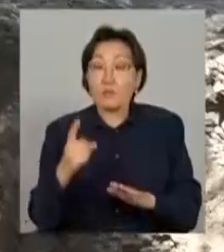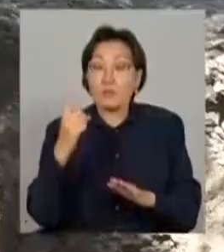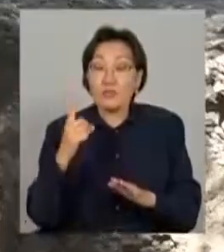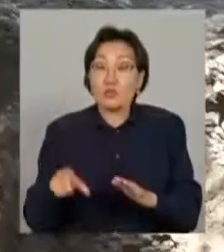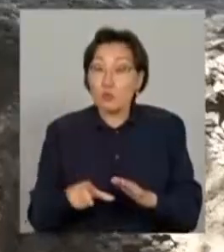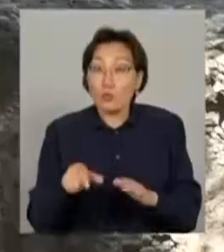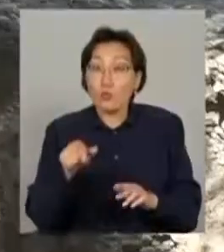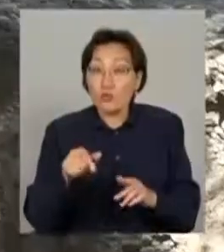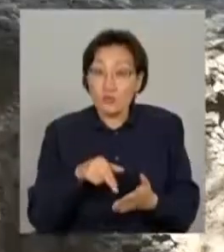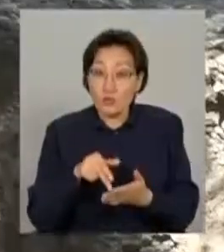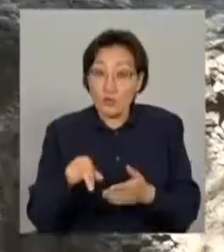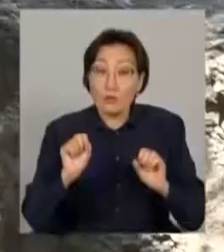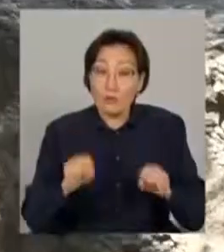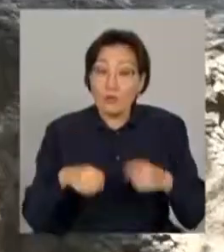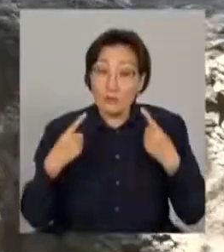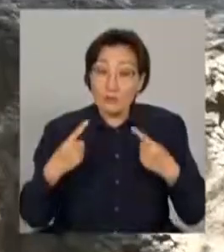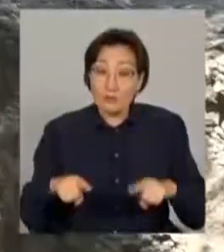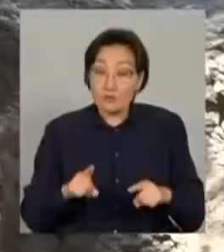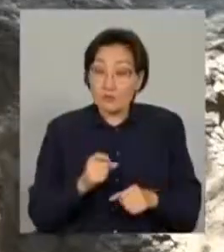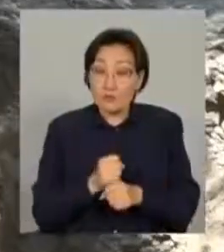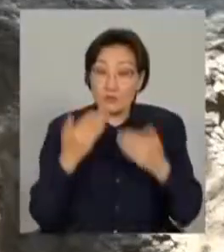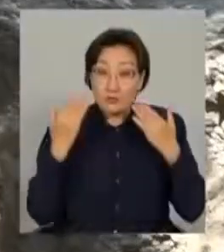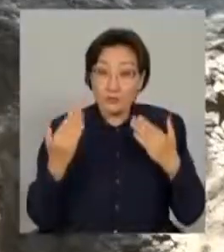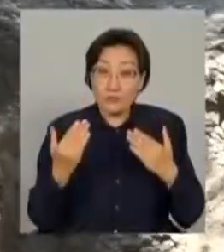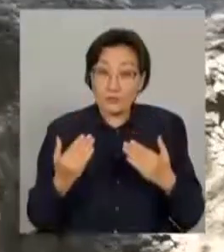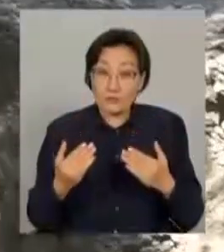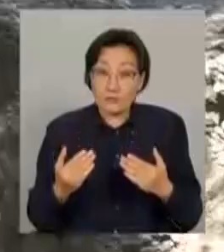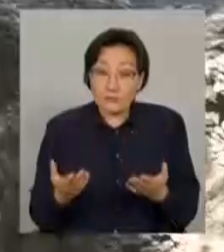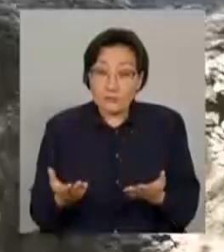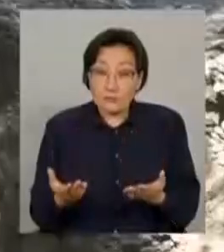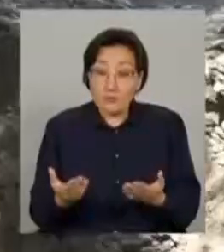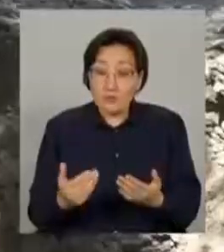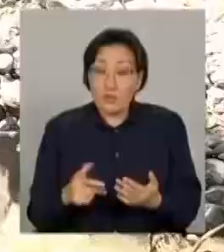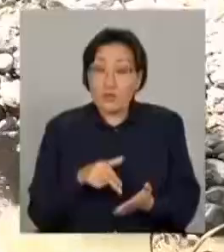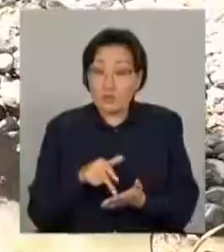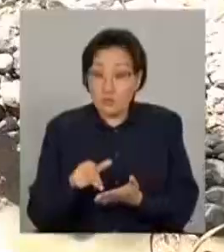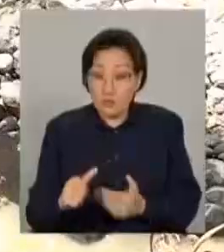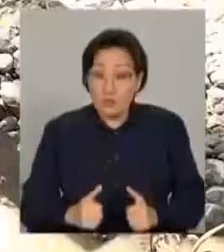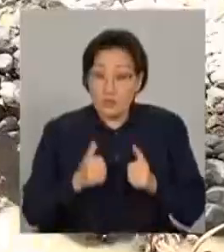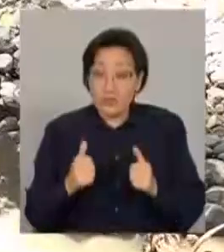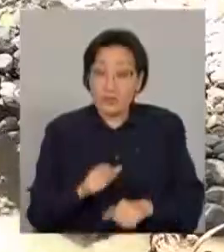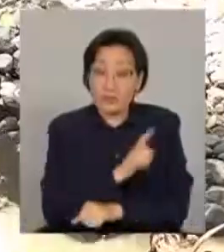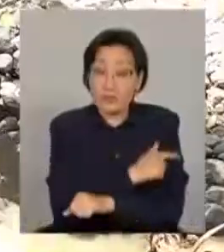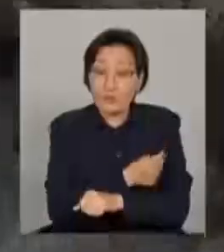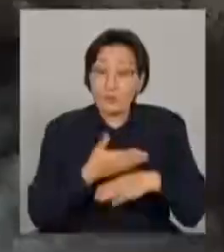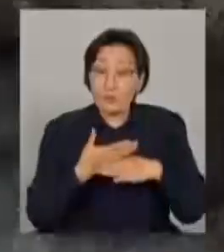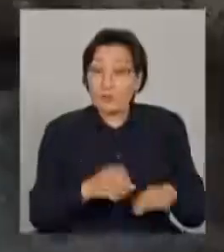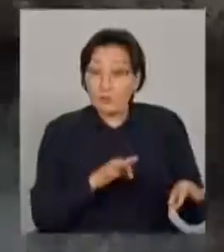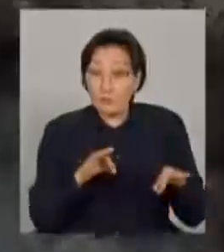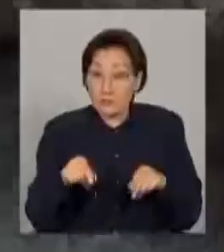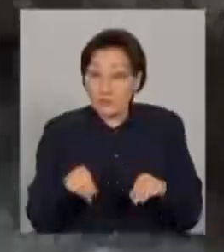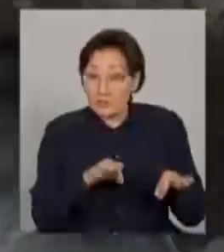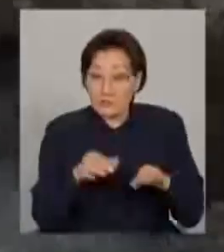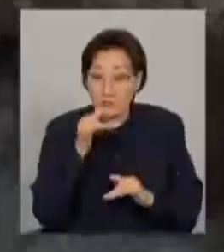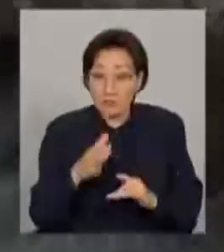жол. Басқа енді амал жоқ, енді осы жерде енді амалдап жүріп жатырмыз енді. Жедел жәрдем шақырсақ та орнында